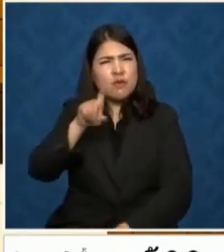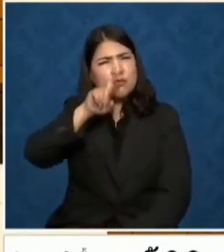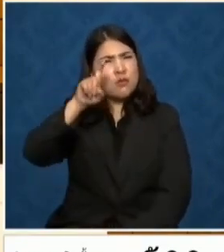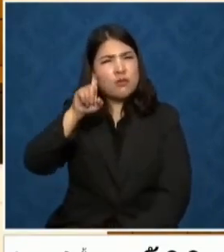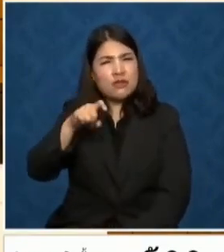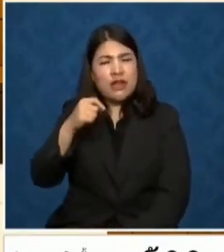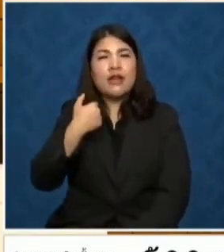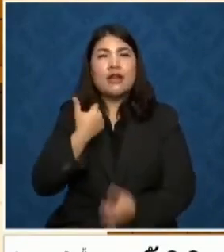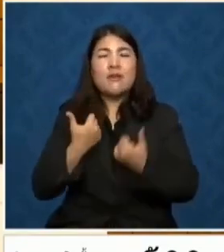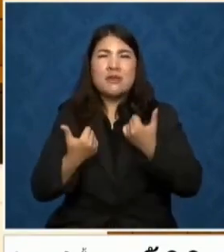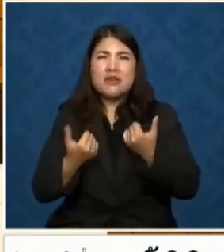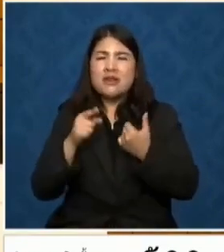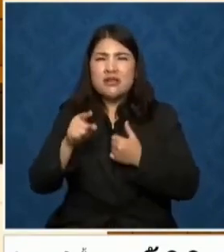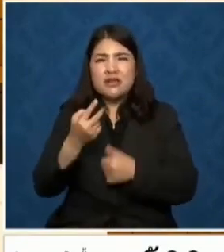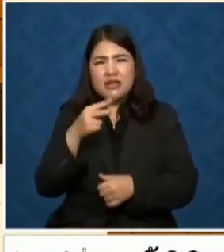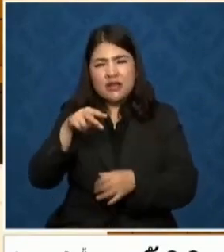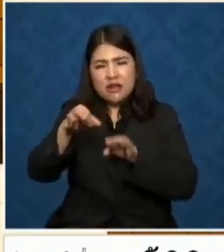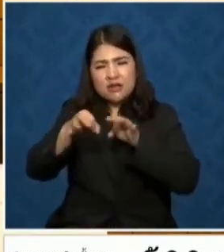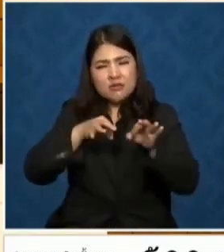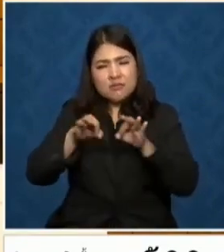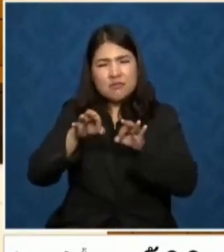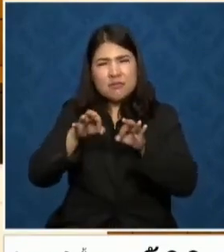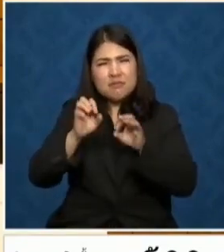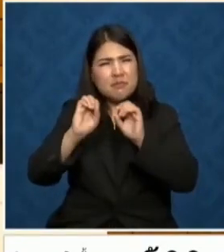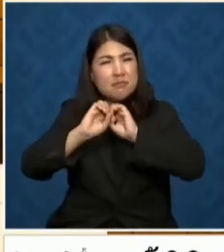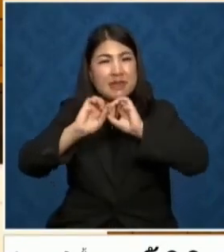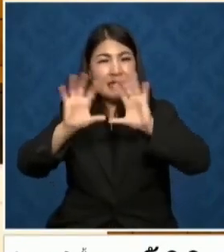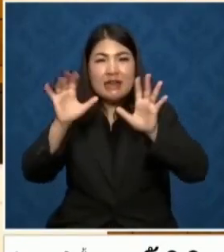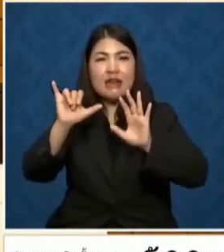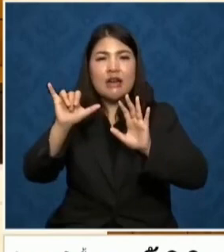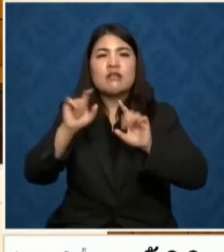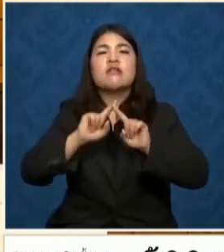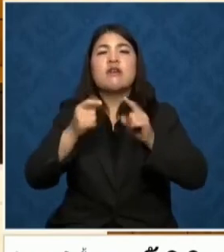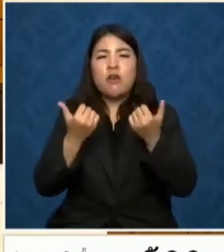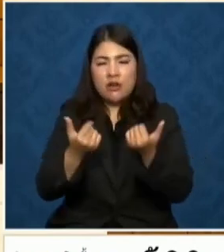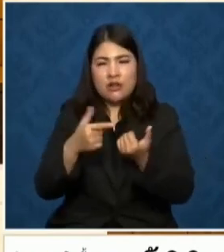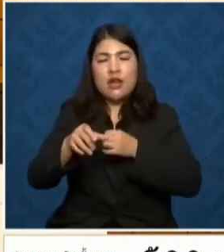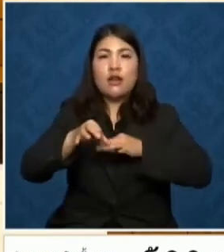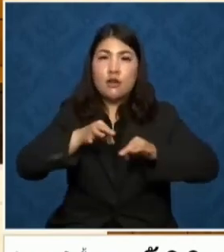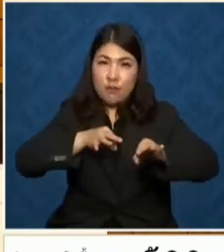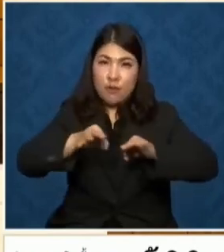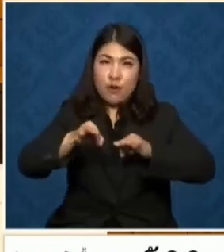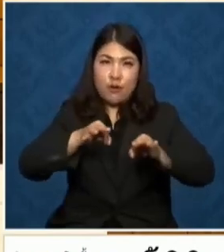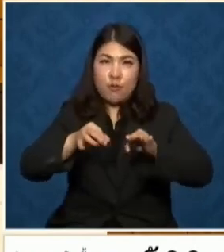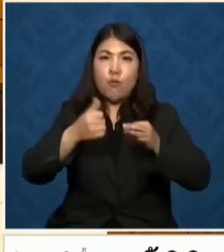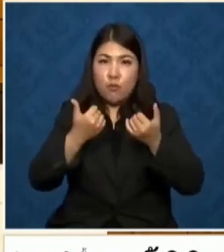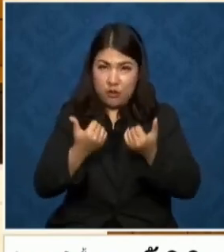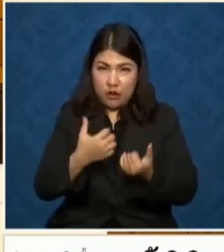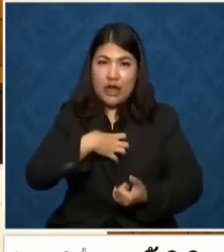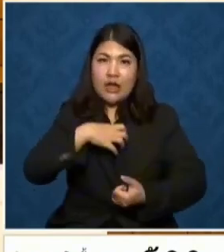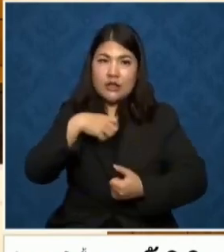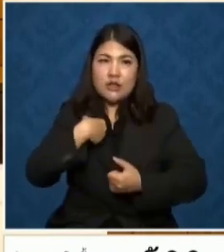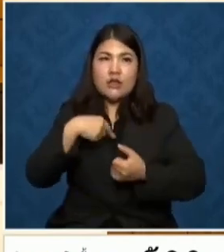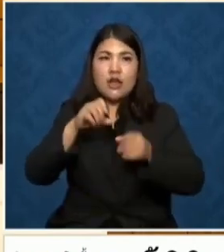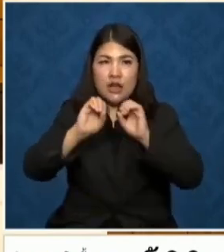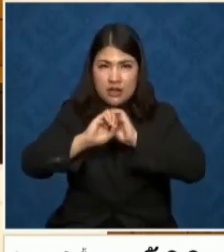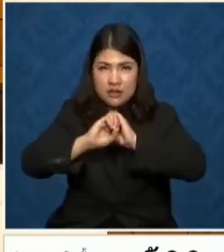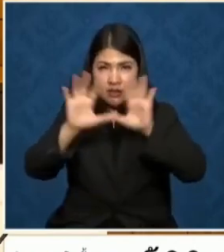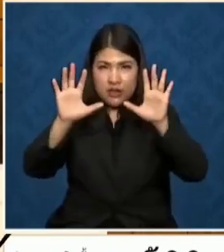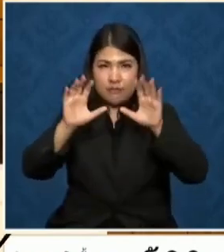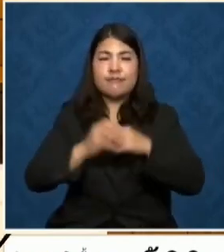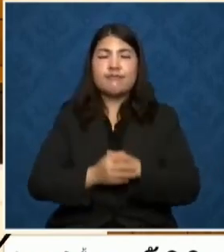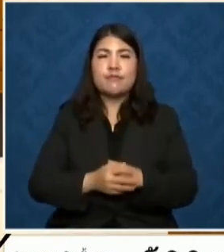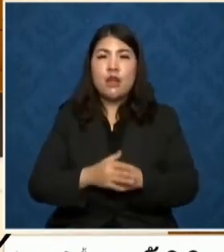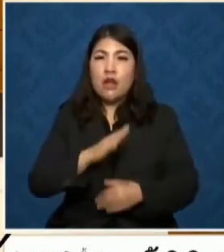ไหนที่ยังไม่ชัดเจนนะครับรัฐบาลก็จะพยายามตอบผมเชื่อว่าทุกท่านก็พร้อมที่จะให้ความกระจ่างนะครับหรือว่าถ้